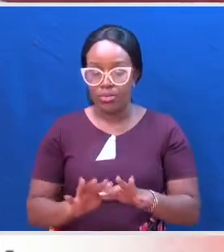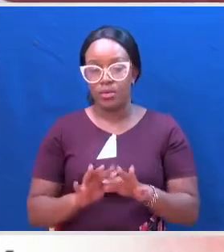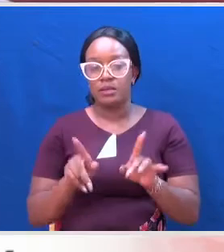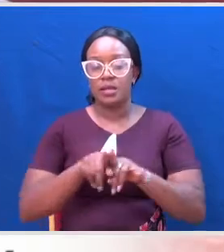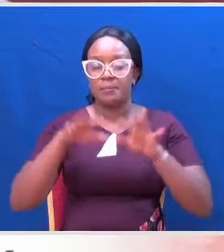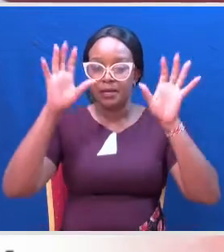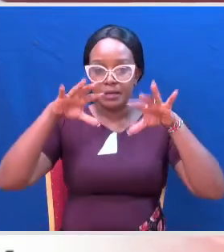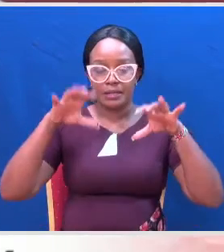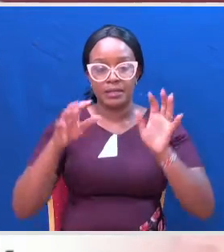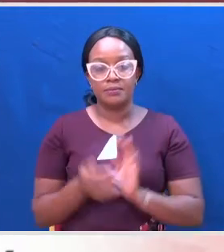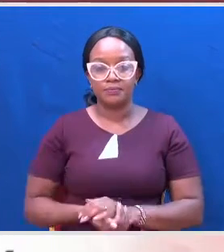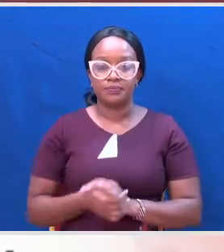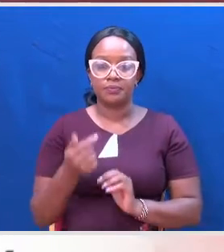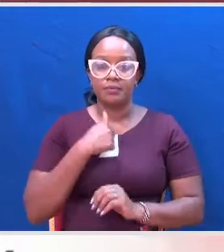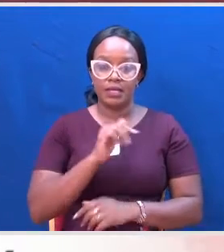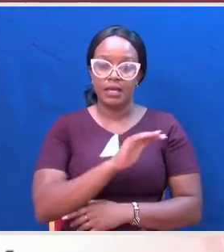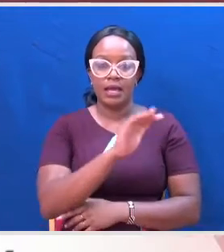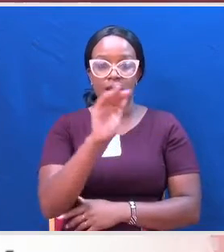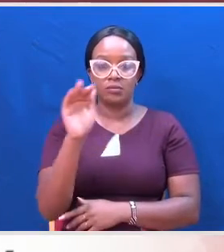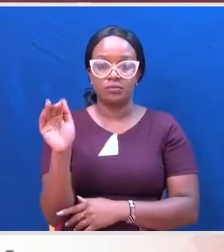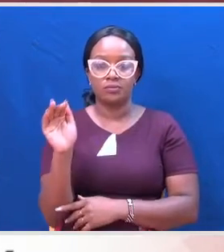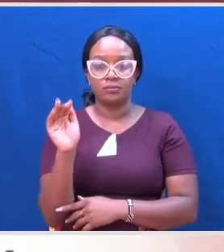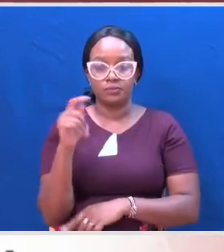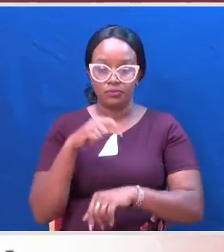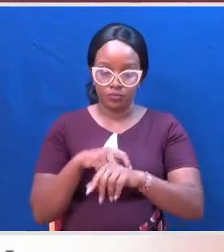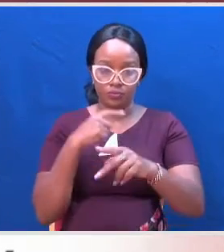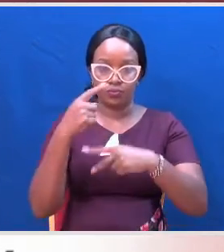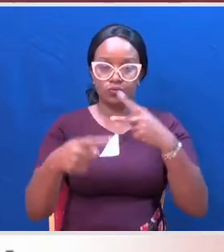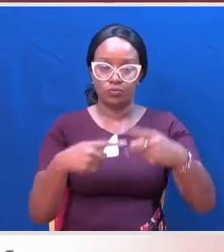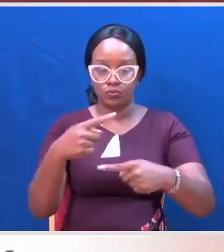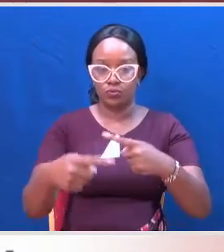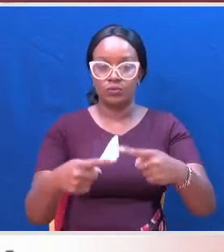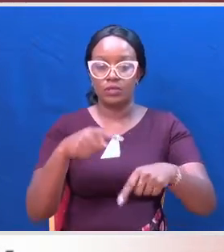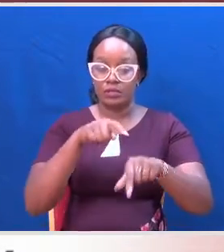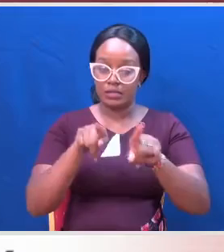Mimi na waomba tukienda mbele, vile mulimpatia kura,